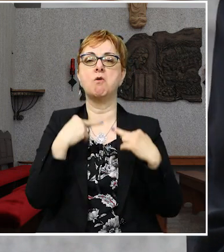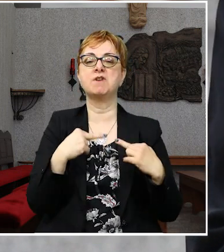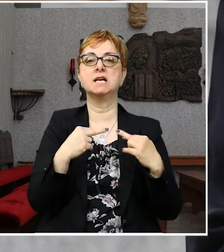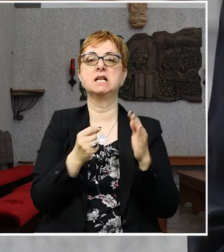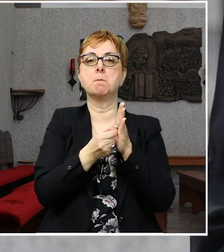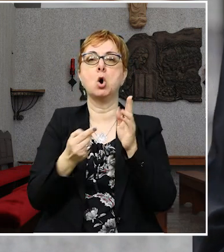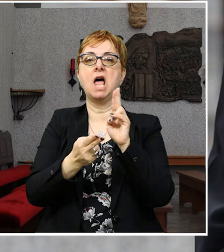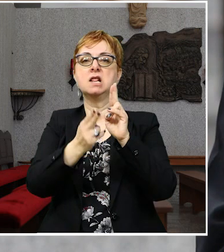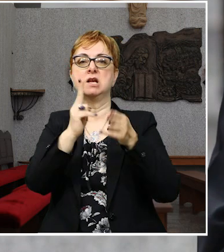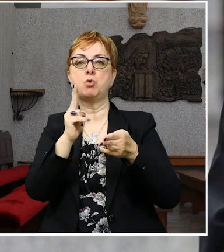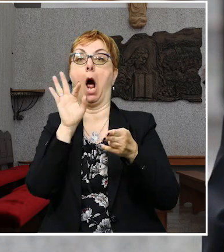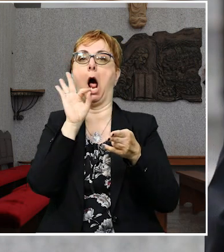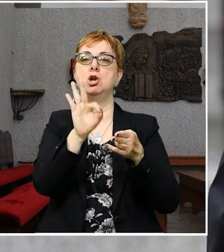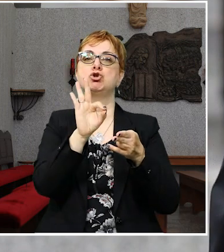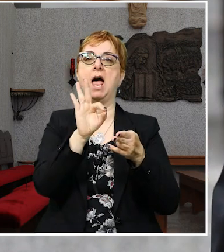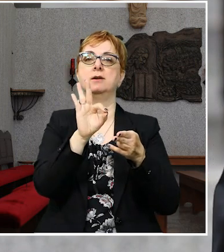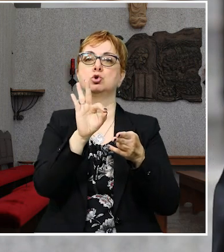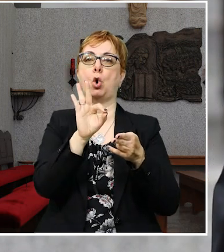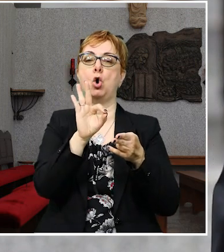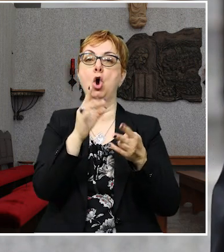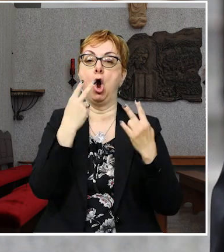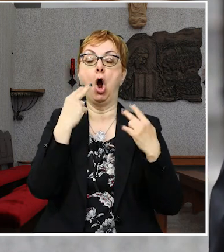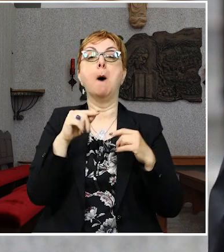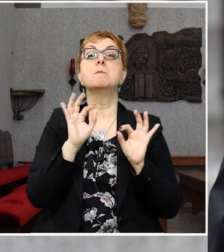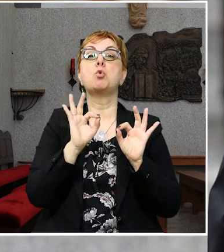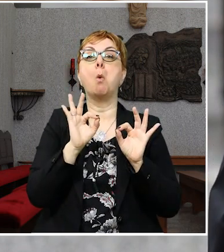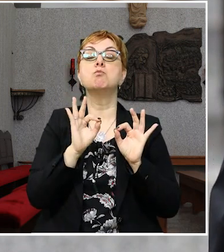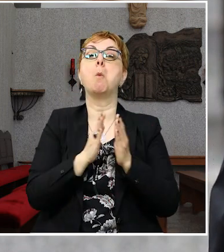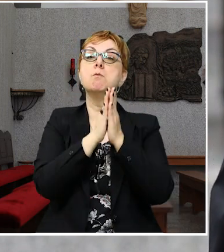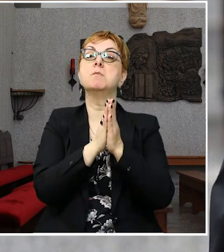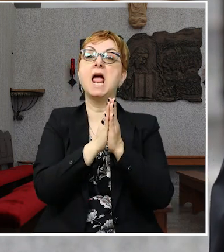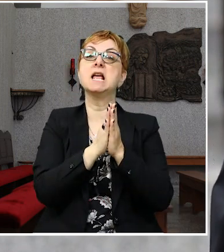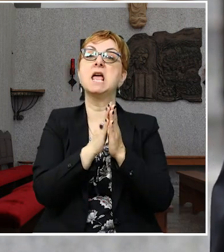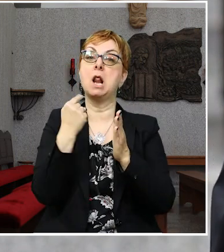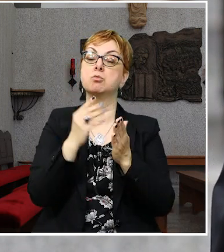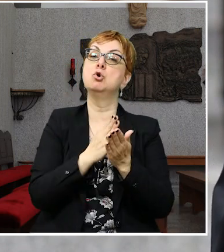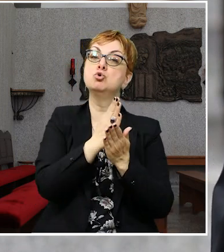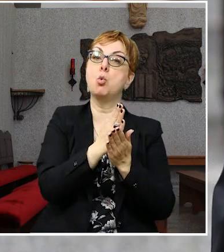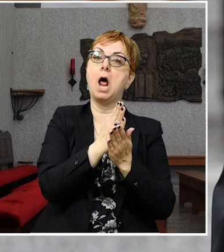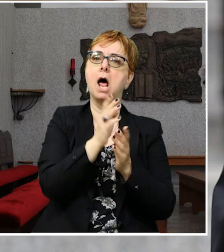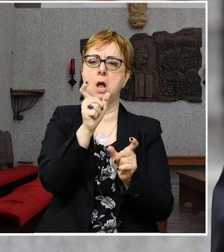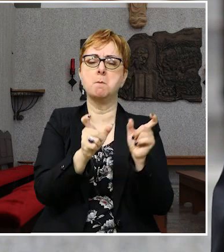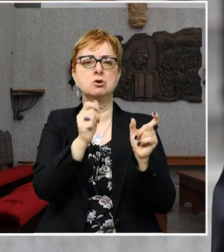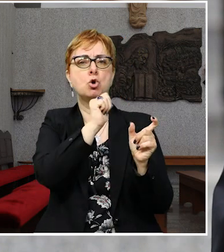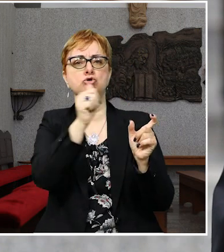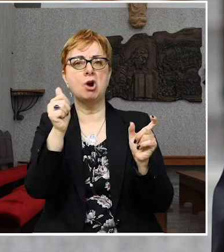della vita e nella preghiera ogni persona, anche il nemico,